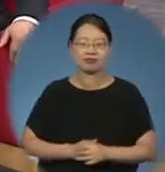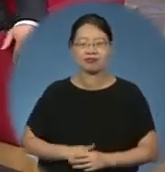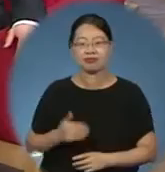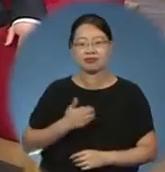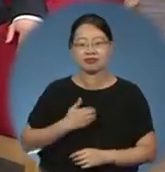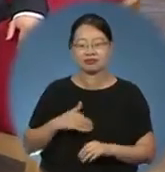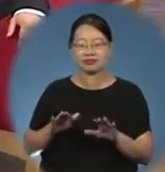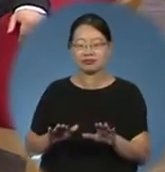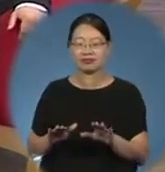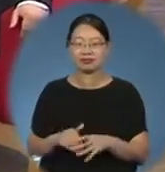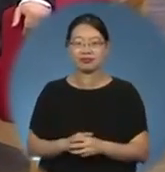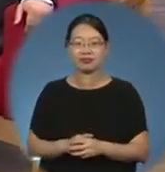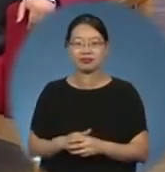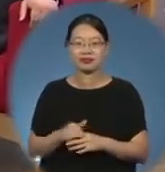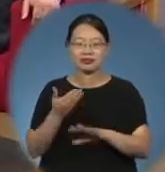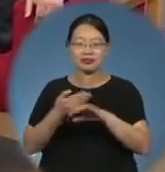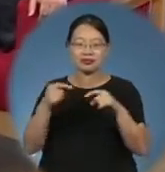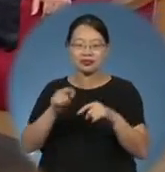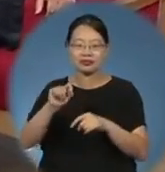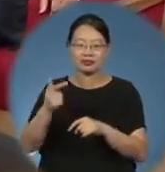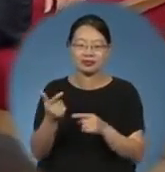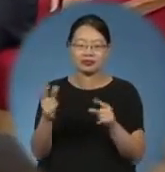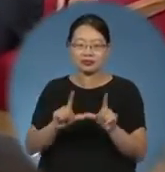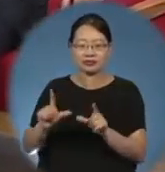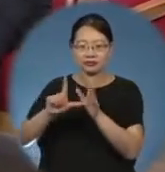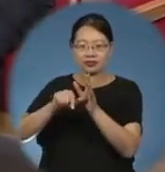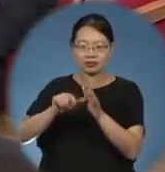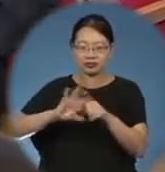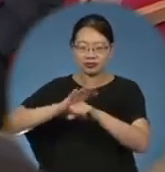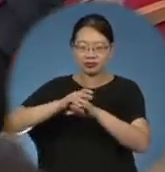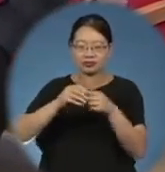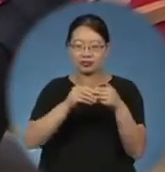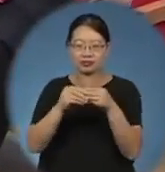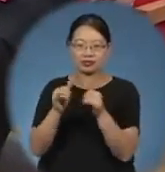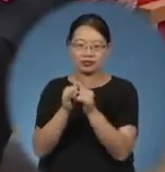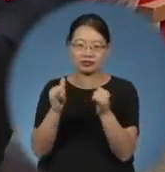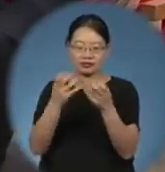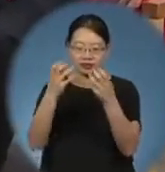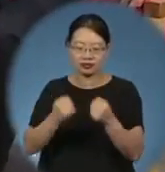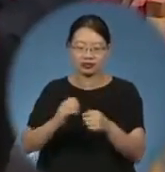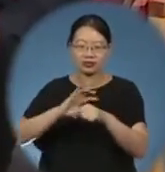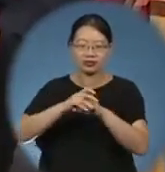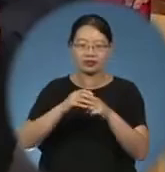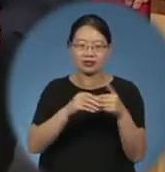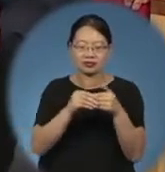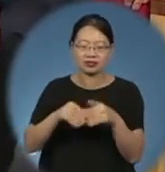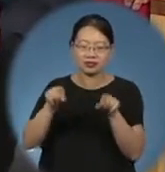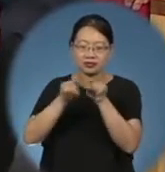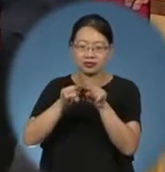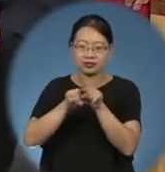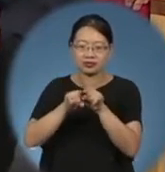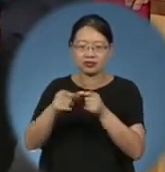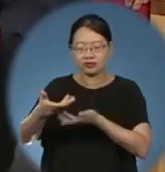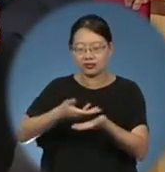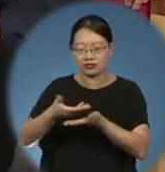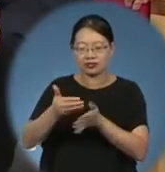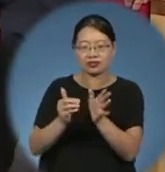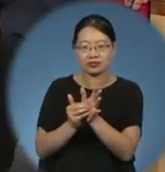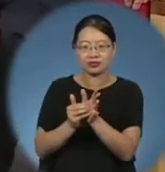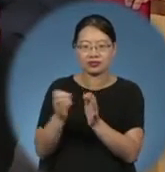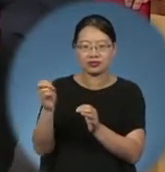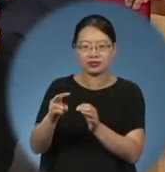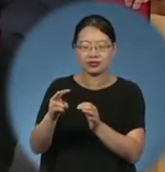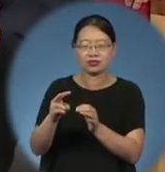사실 전 외교관 생활 하면서 글로벌 리더들 많은 글로벌 리더 라고 교재를 하고